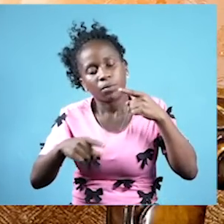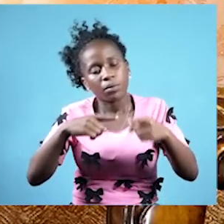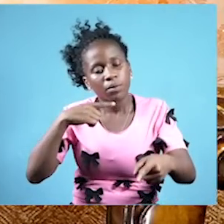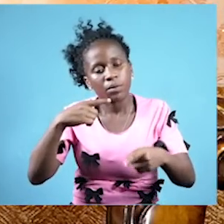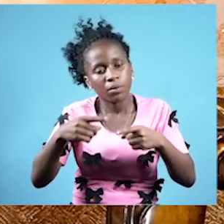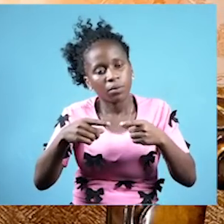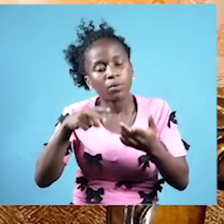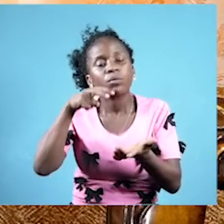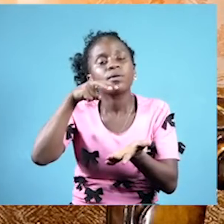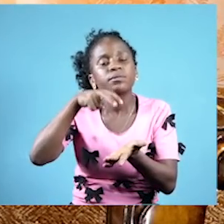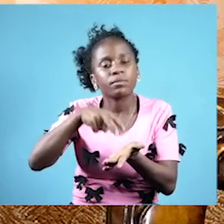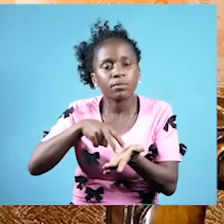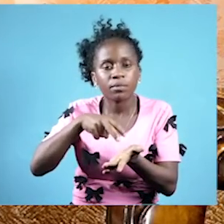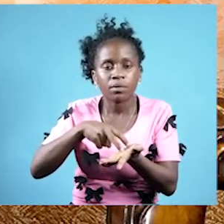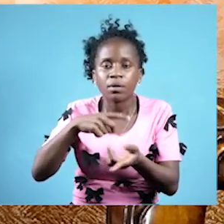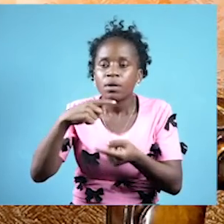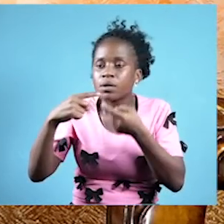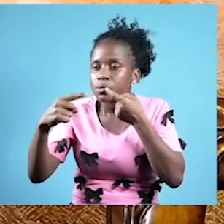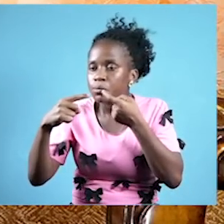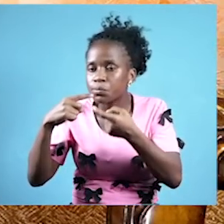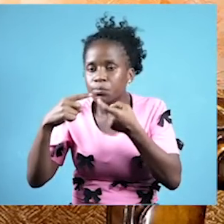wapinzani wako wa kisiasa